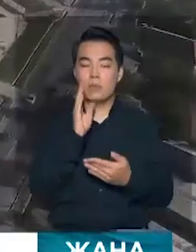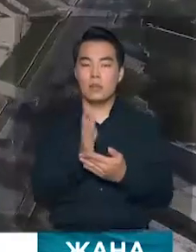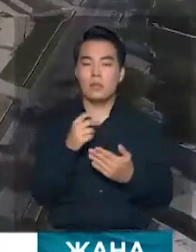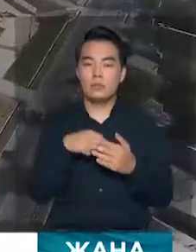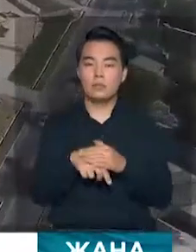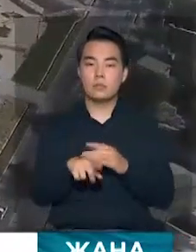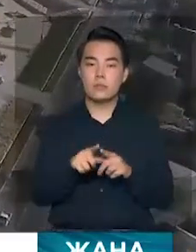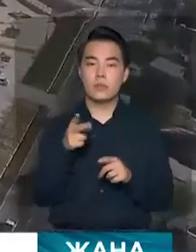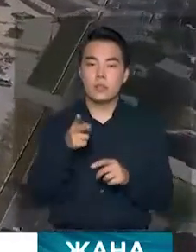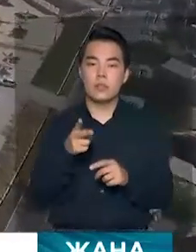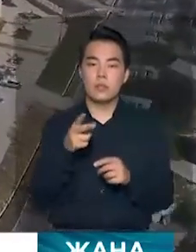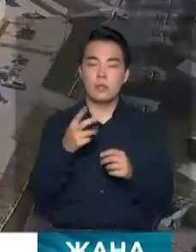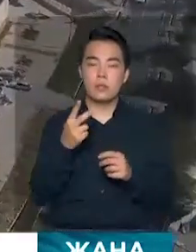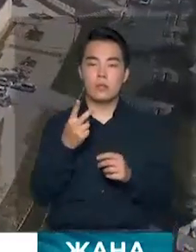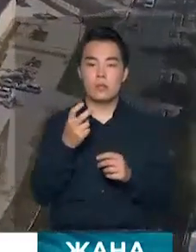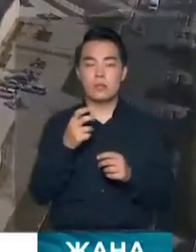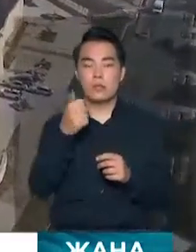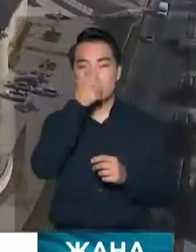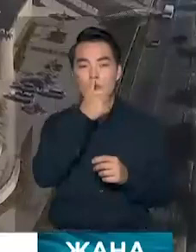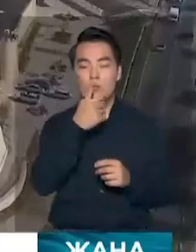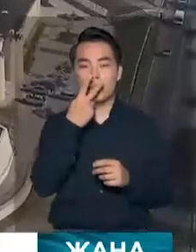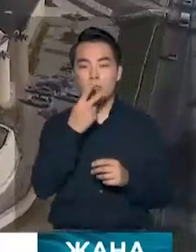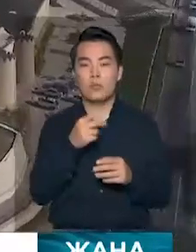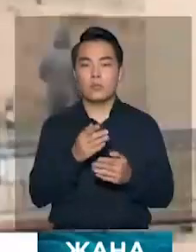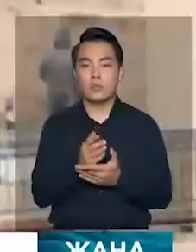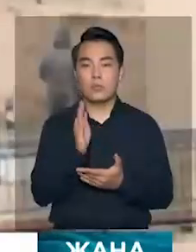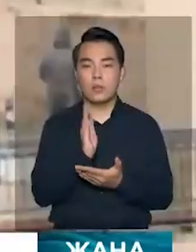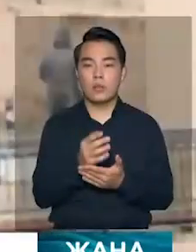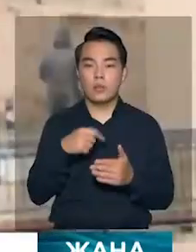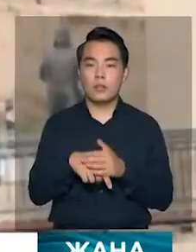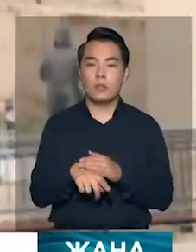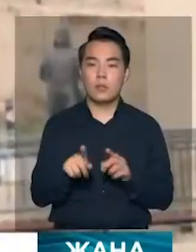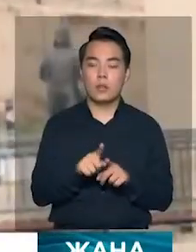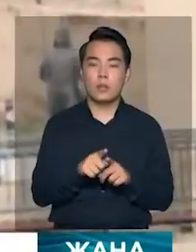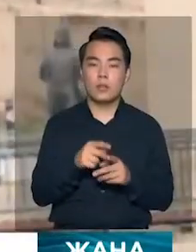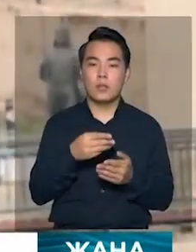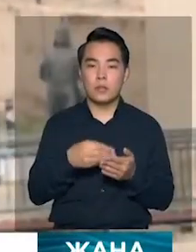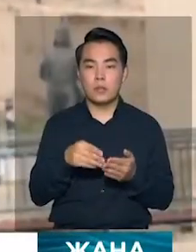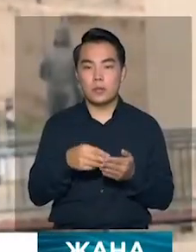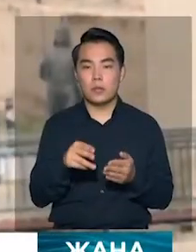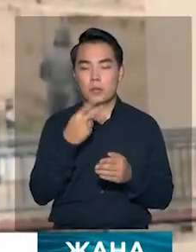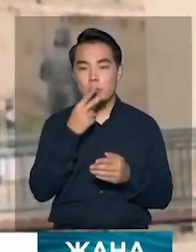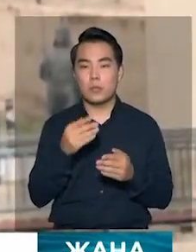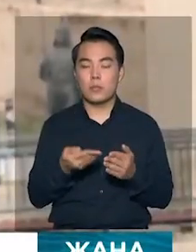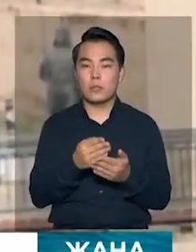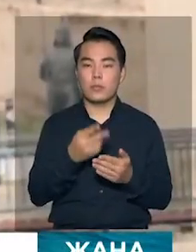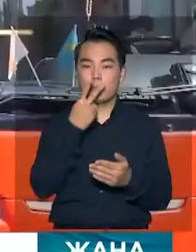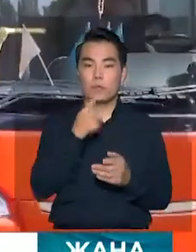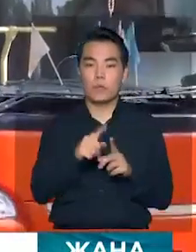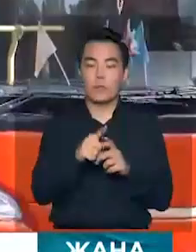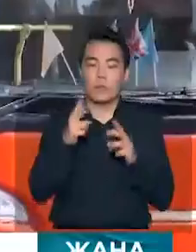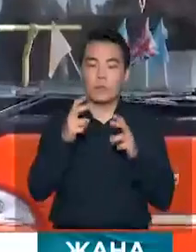іргетасы 2200 жыл бұрын қаланғанын айтады. Бұл жерде қазба жұмыстары өткен ғасырдың 50-ші жылдарынан бері жүргізіліп